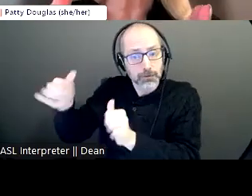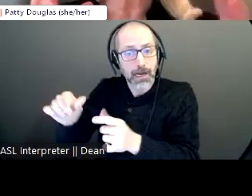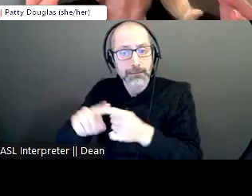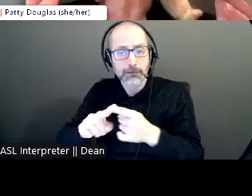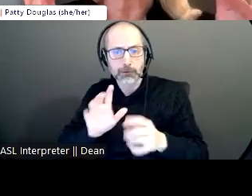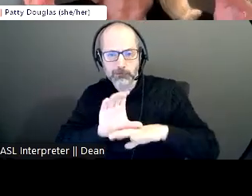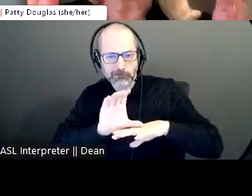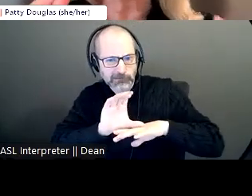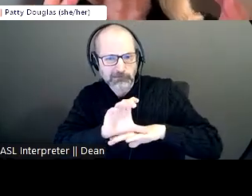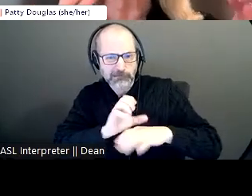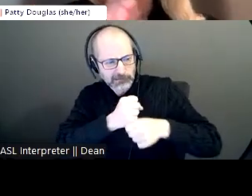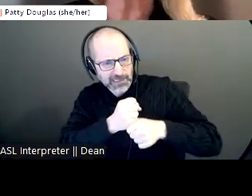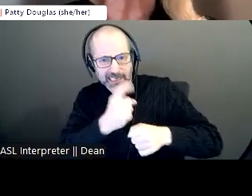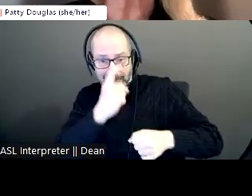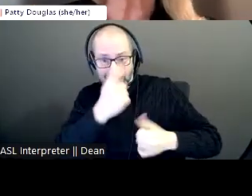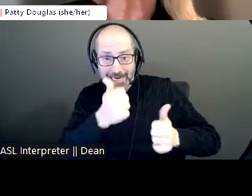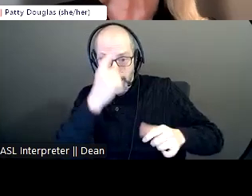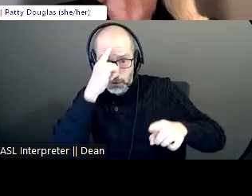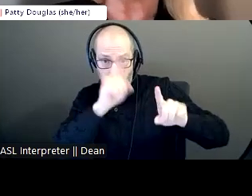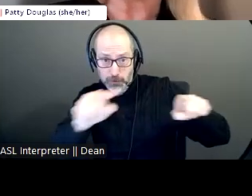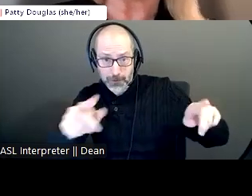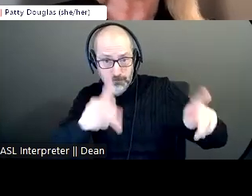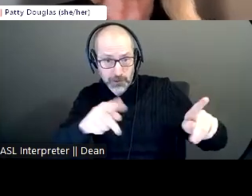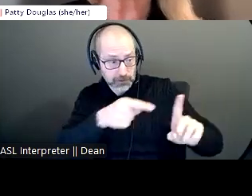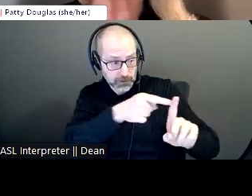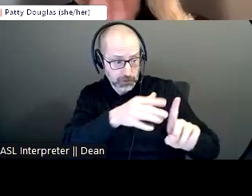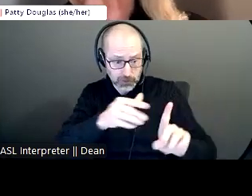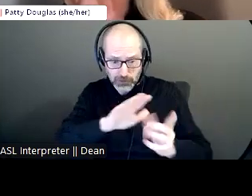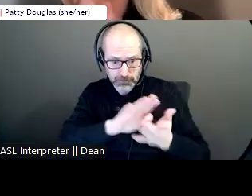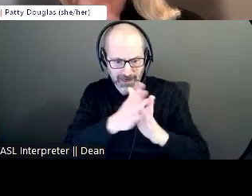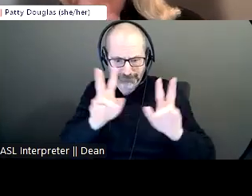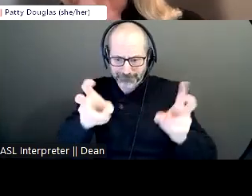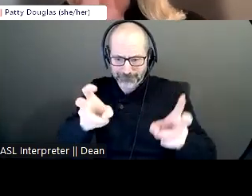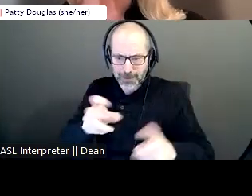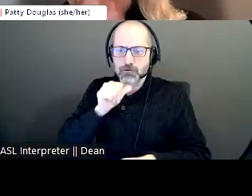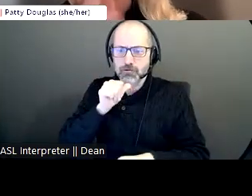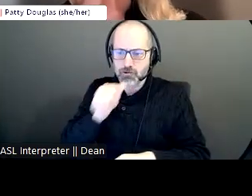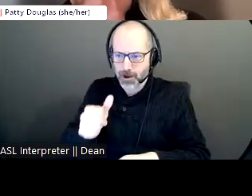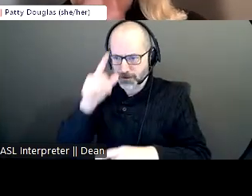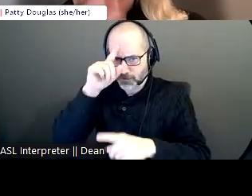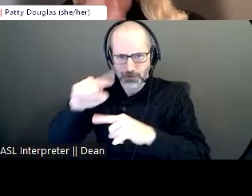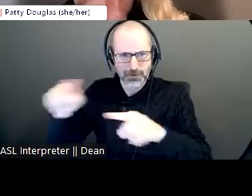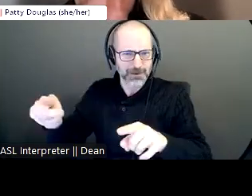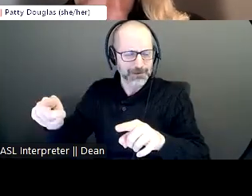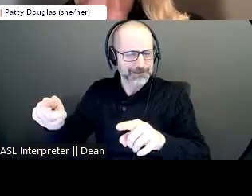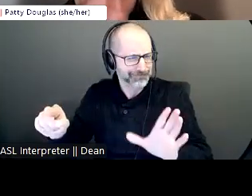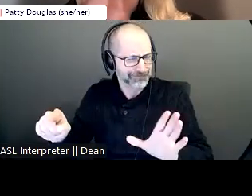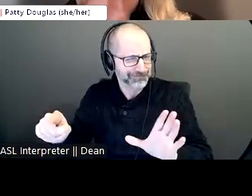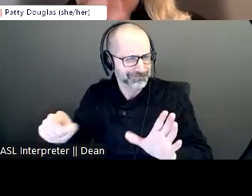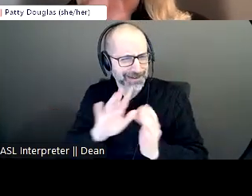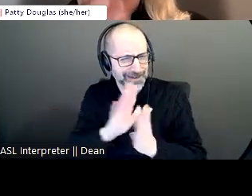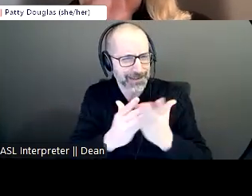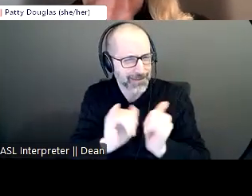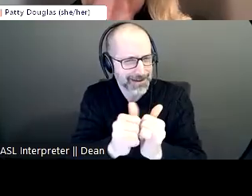ceux-là qui essaient de transformer les personnes neurodivergentes à des personnes